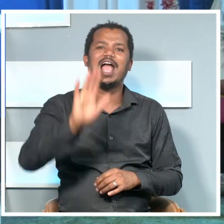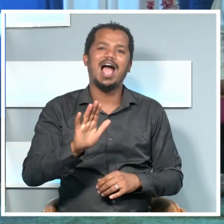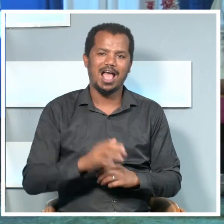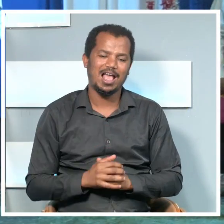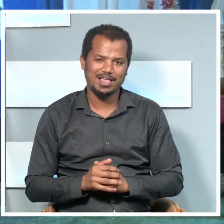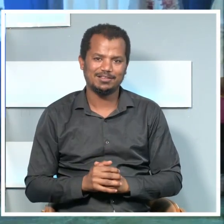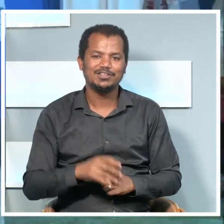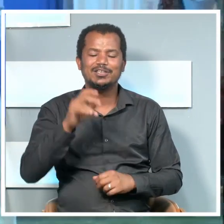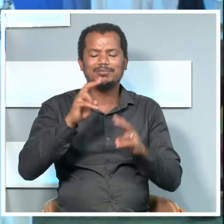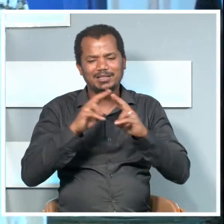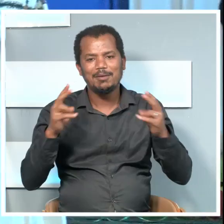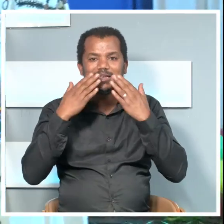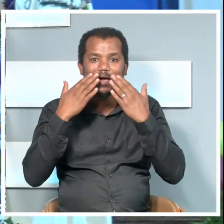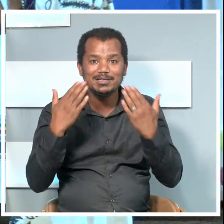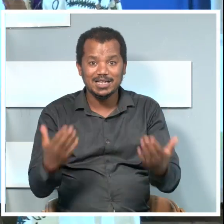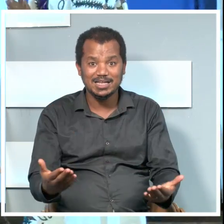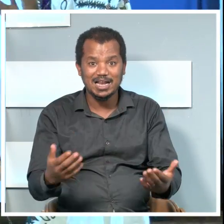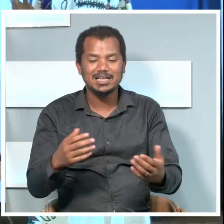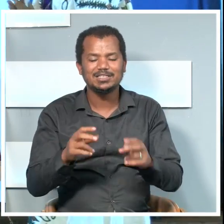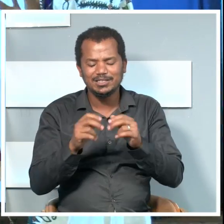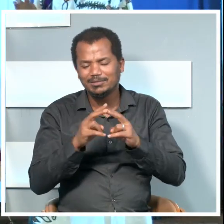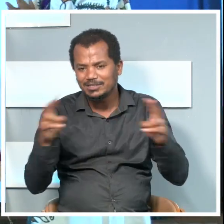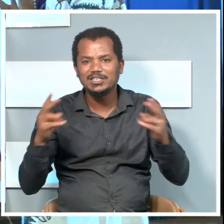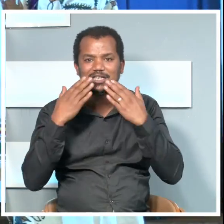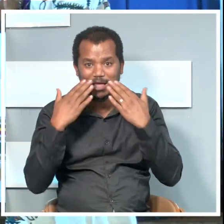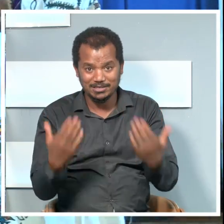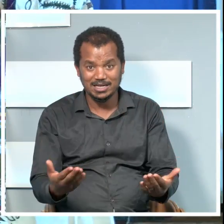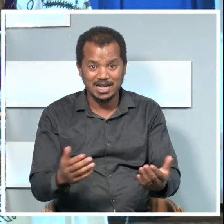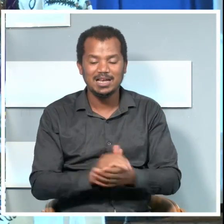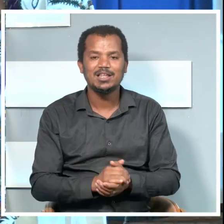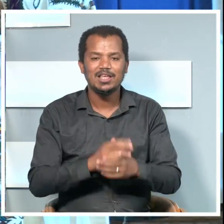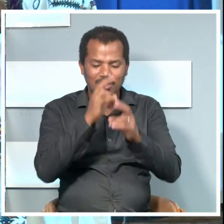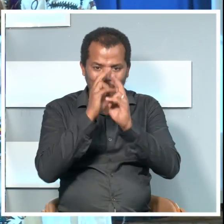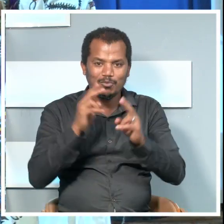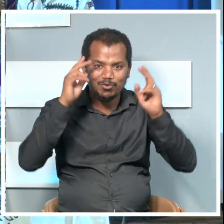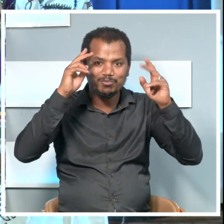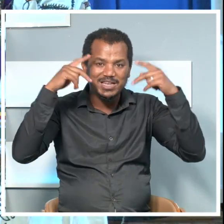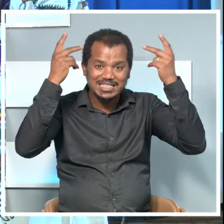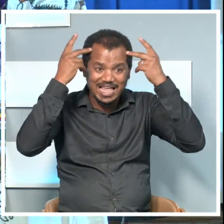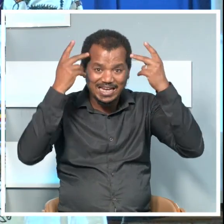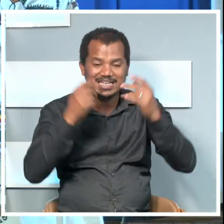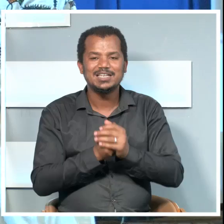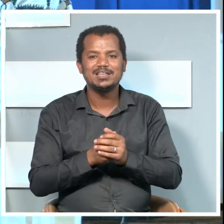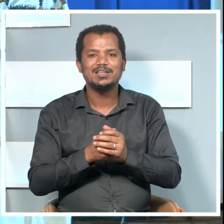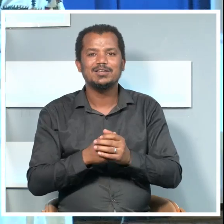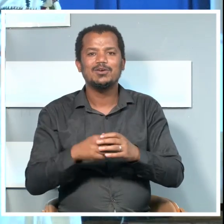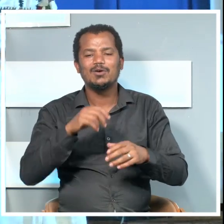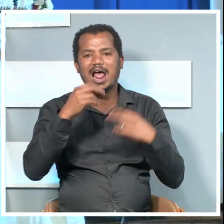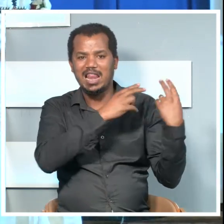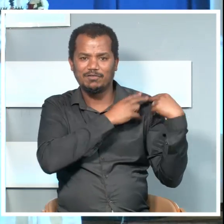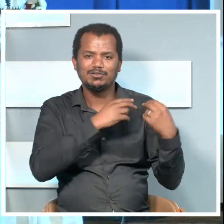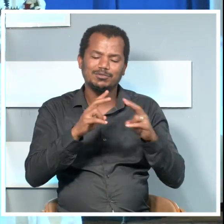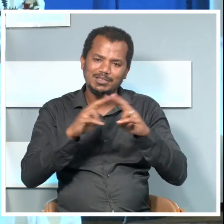ጅጅጋ እጅጋር ገና መሰግናለን። እጅጋር ገና መሰግናለን። ክብር ሚኒስትራችንን